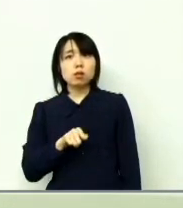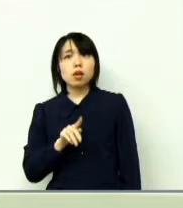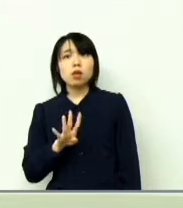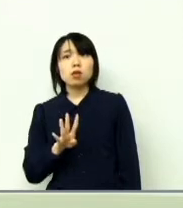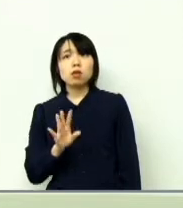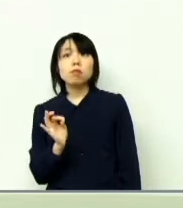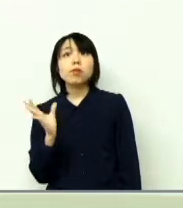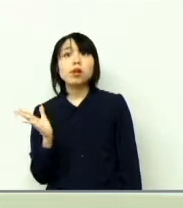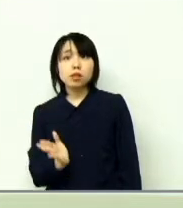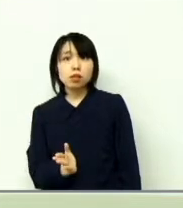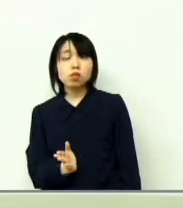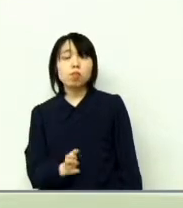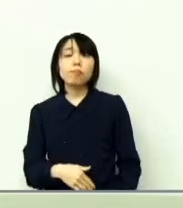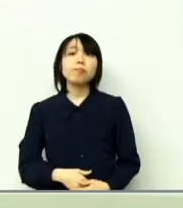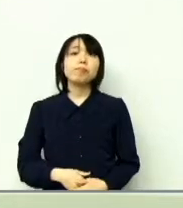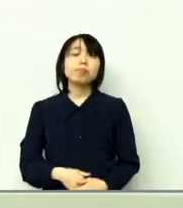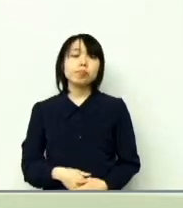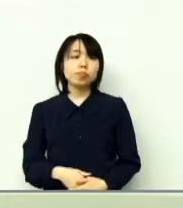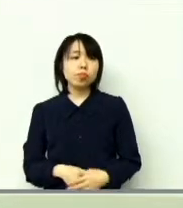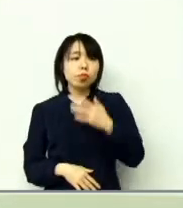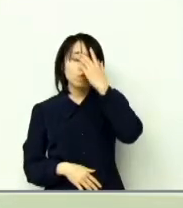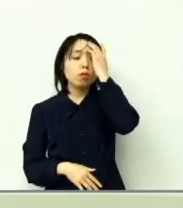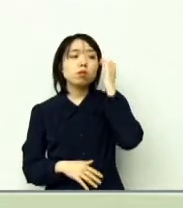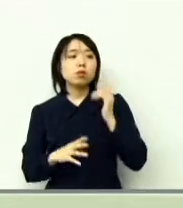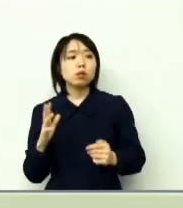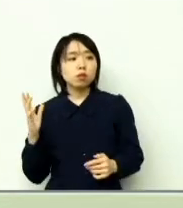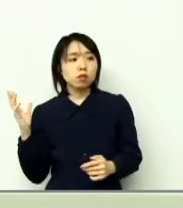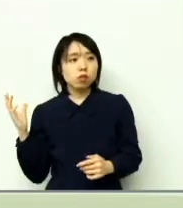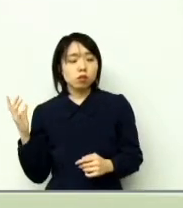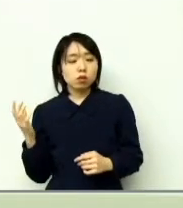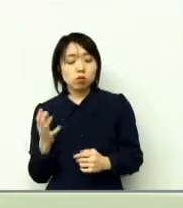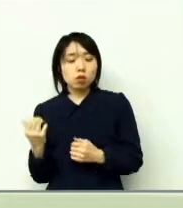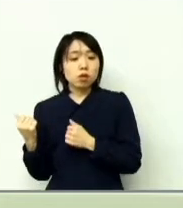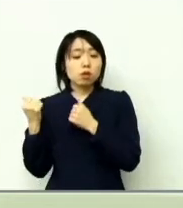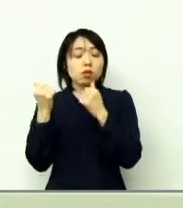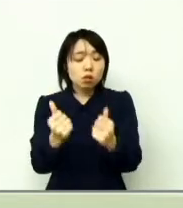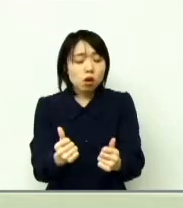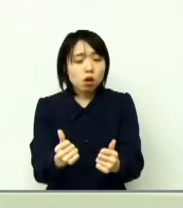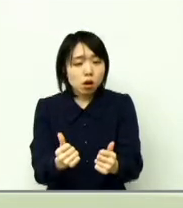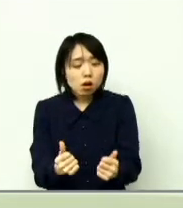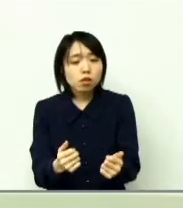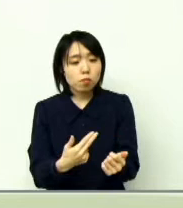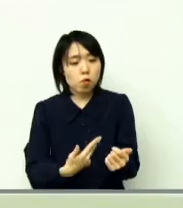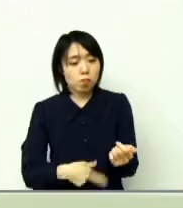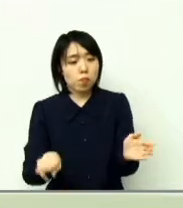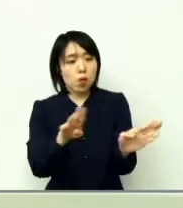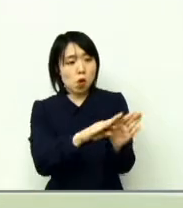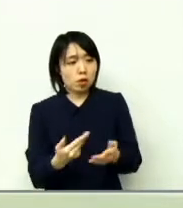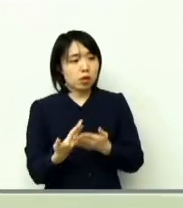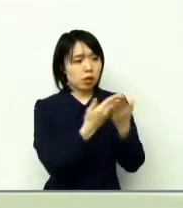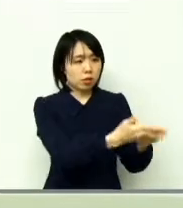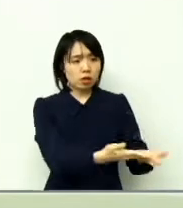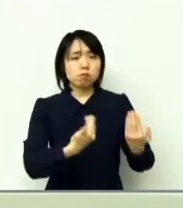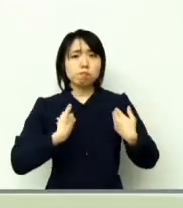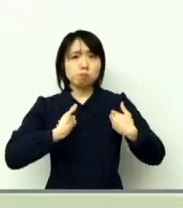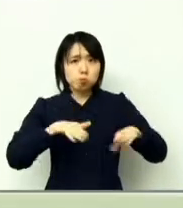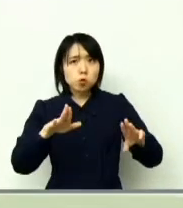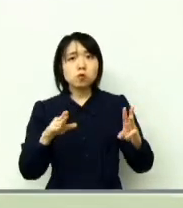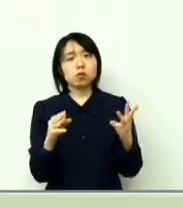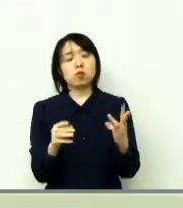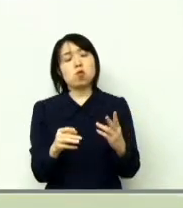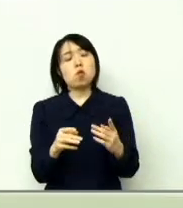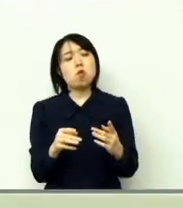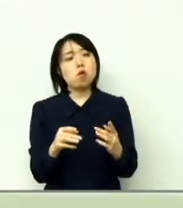件数は救急車が出動し医療機関へ搬送しなかった事案ということになりますが、4つの項